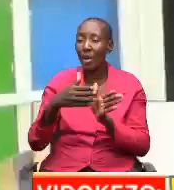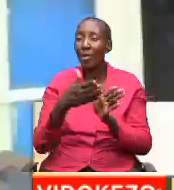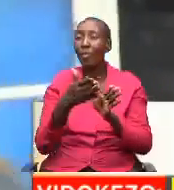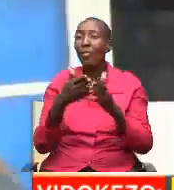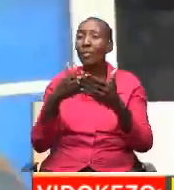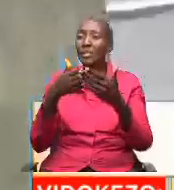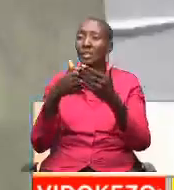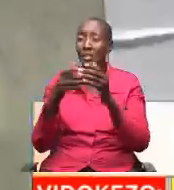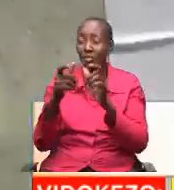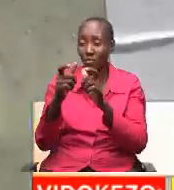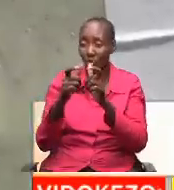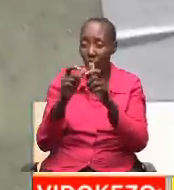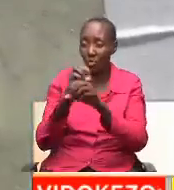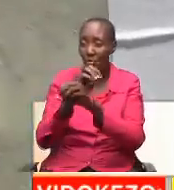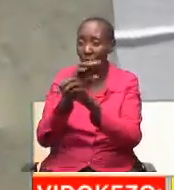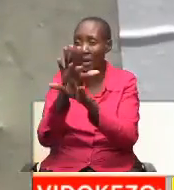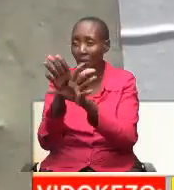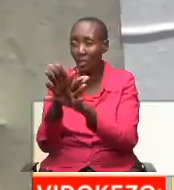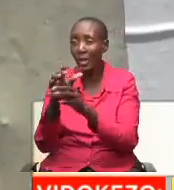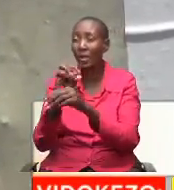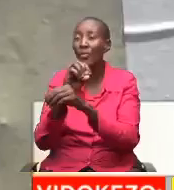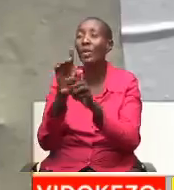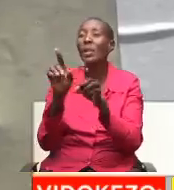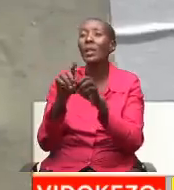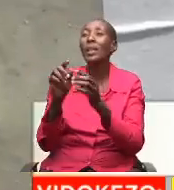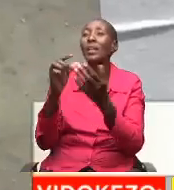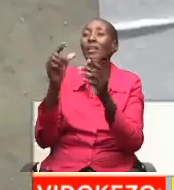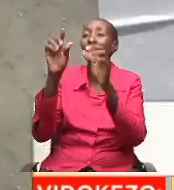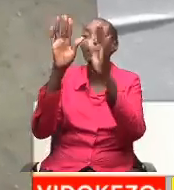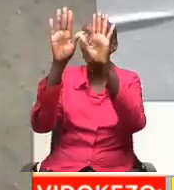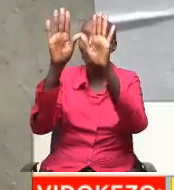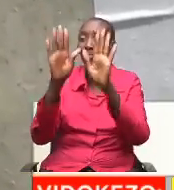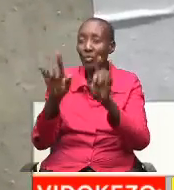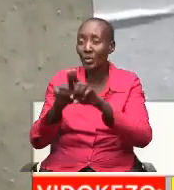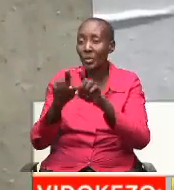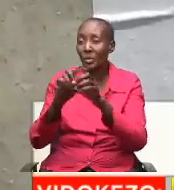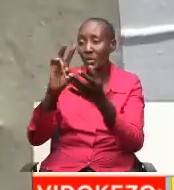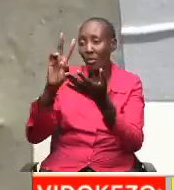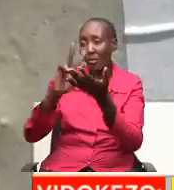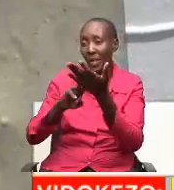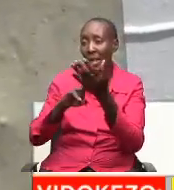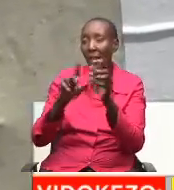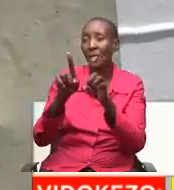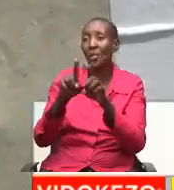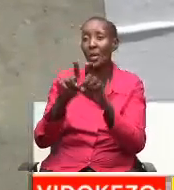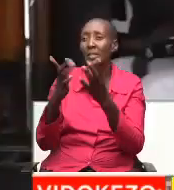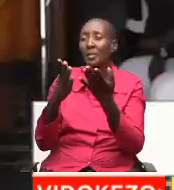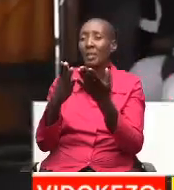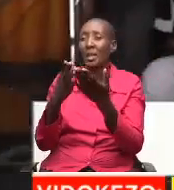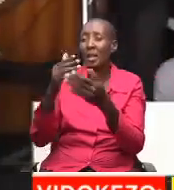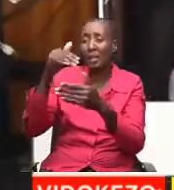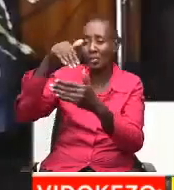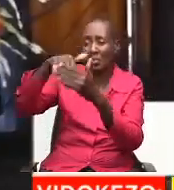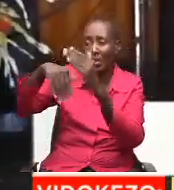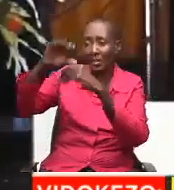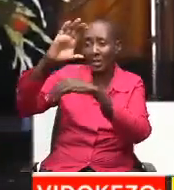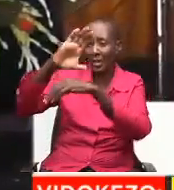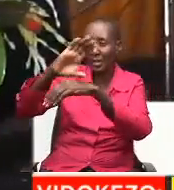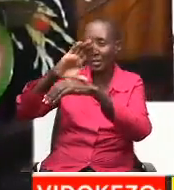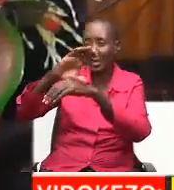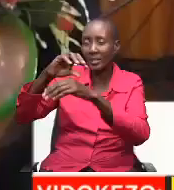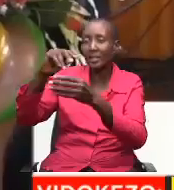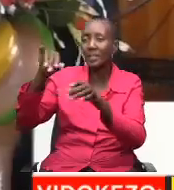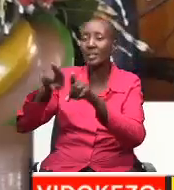vya corona, mjini Kisumu na Viga hali haikuwa tofauti. Katika pitapita zetu kwenye nyumba za ibada na ikiwemo makanisa na